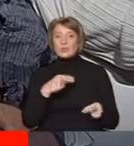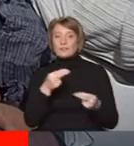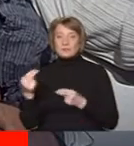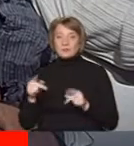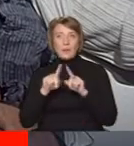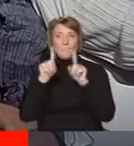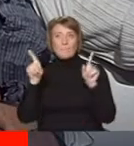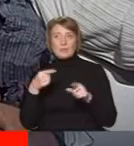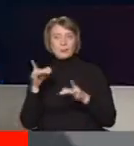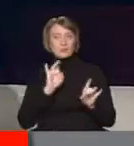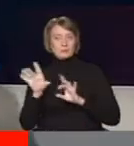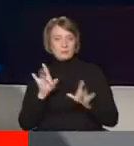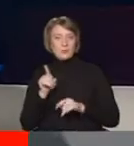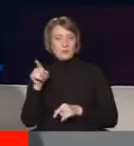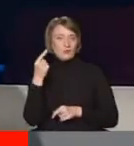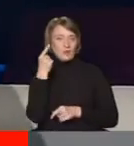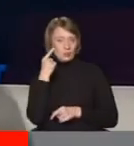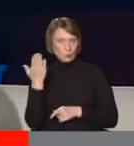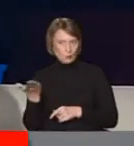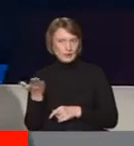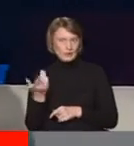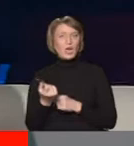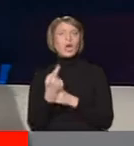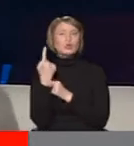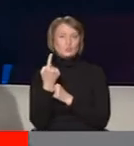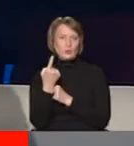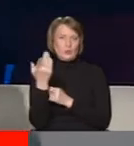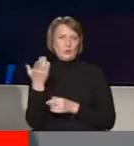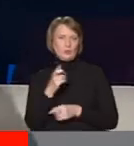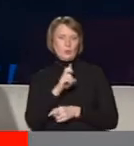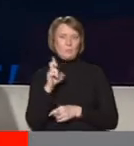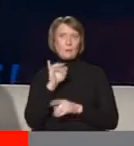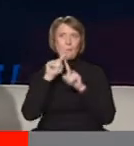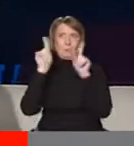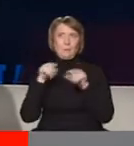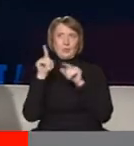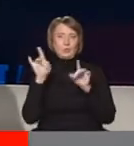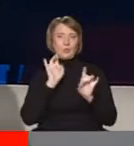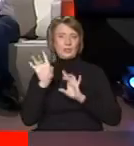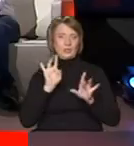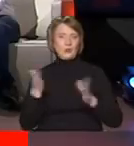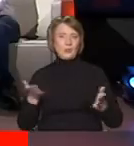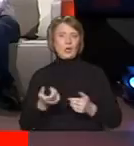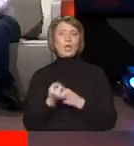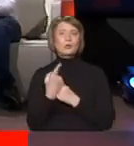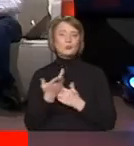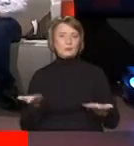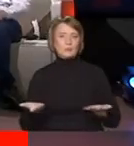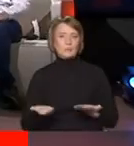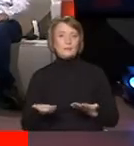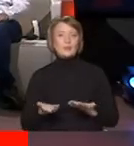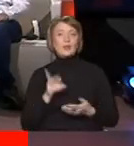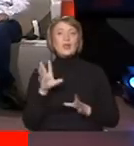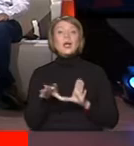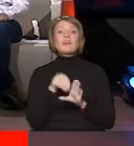бігборди, йдуть від середнього білого бізнесу, ну, я думаю, ви ж не будете це доводити, що це йде від середнього білого бізнесу. Мені все одно, насправді, як виборцю,